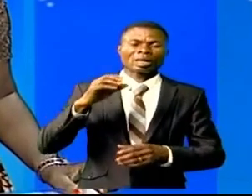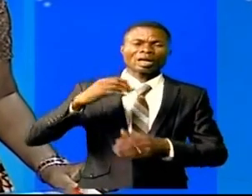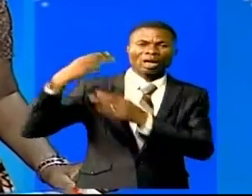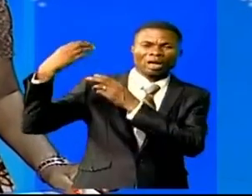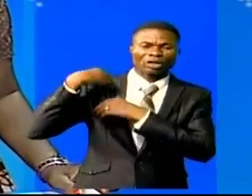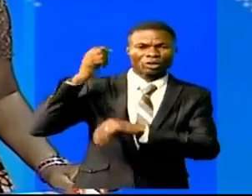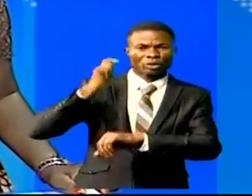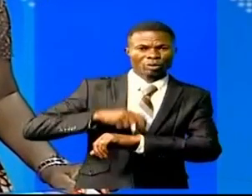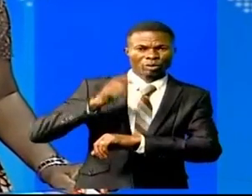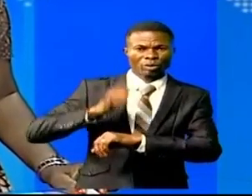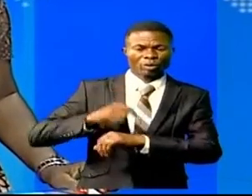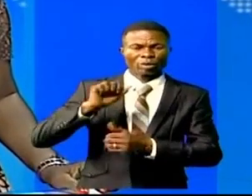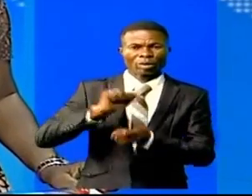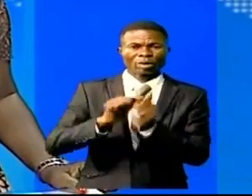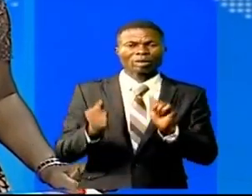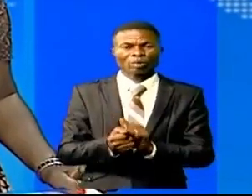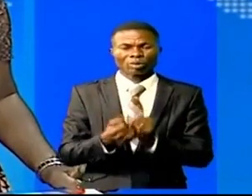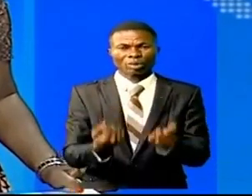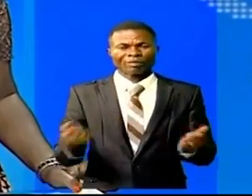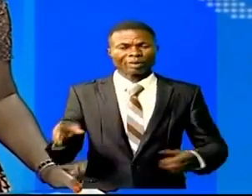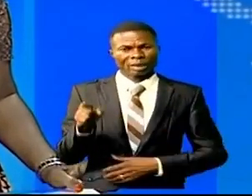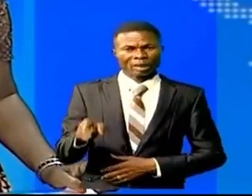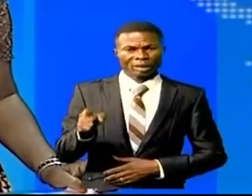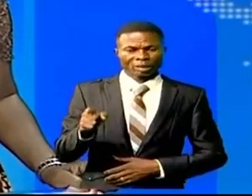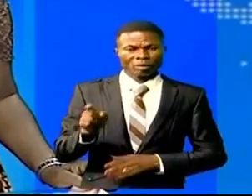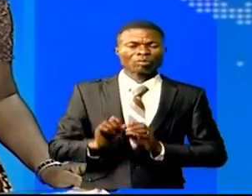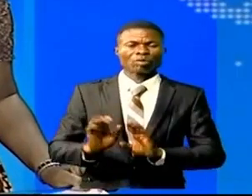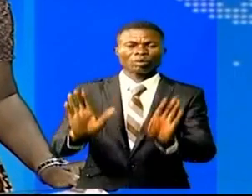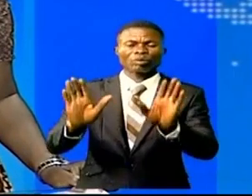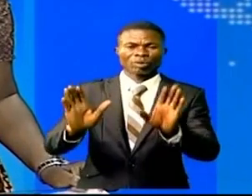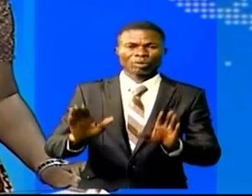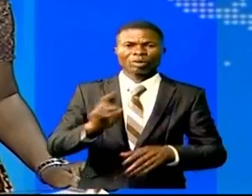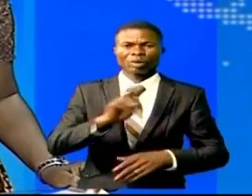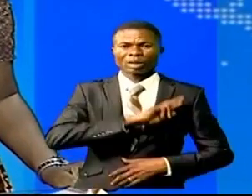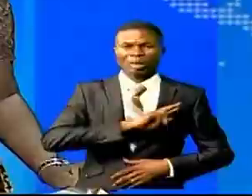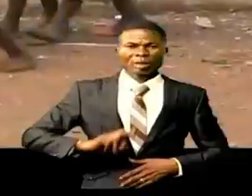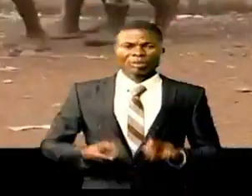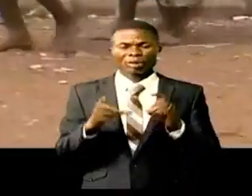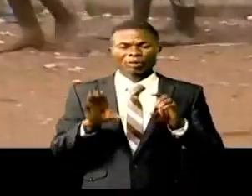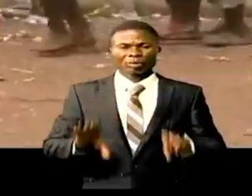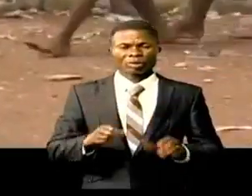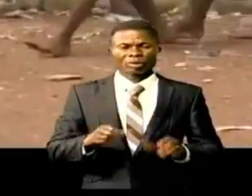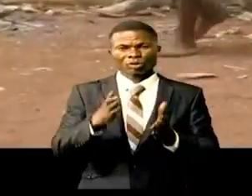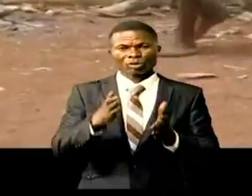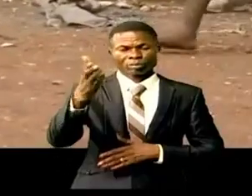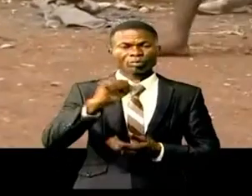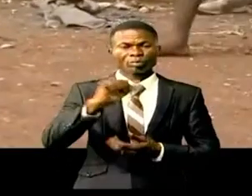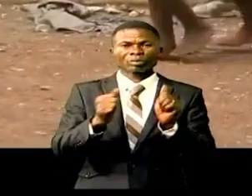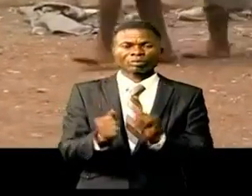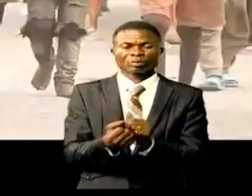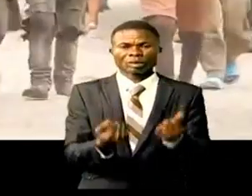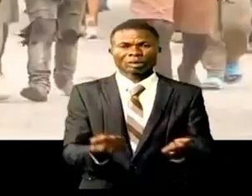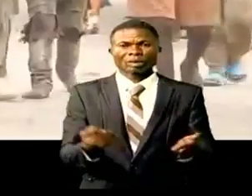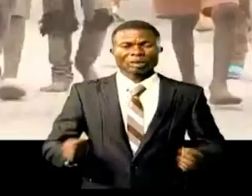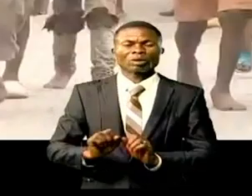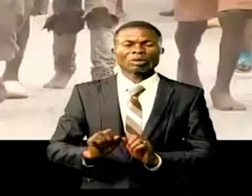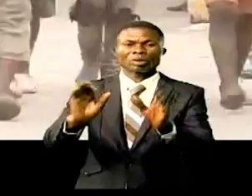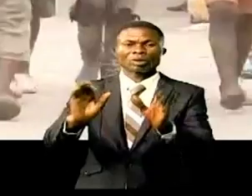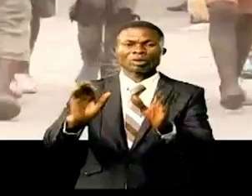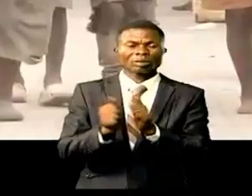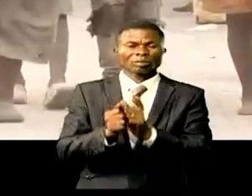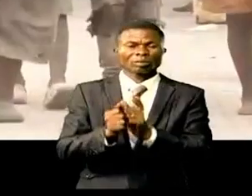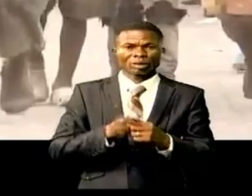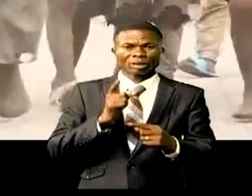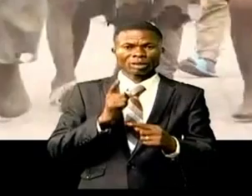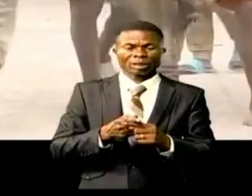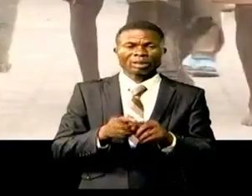Kese, sur la problématique des enfants de la rue en RDC. La problématique des enfants en situation difficile et